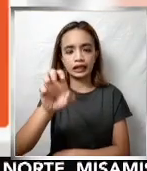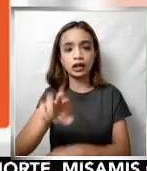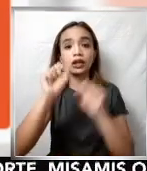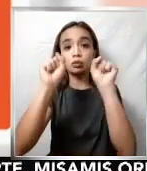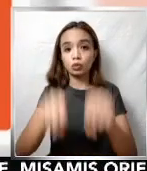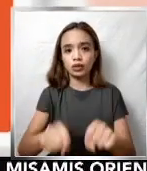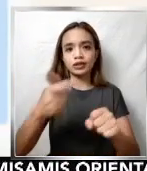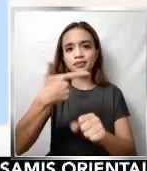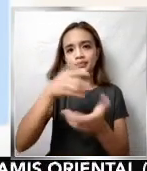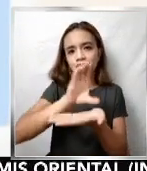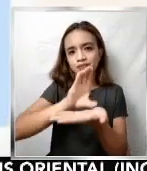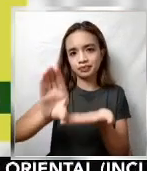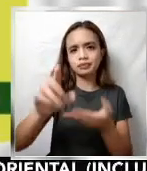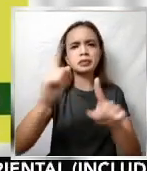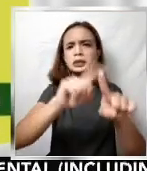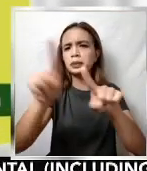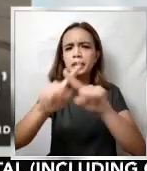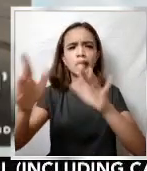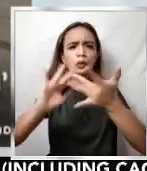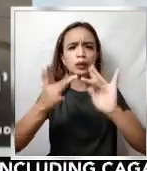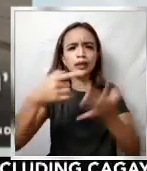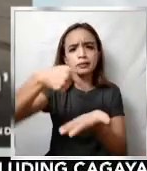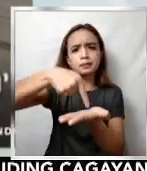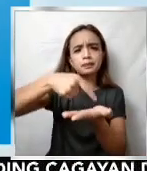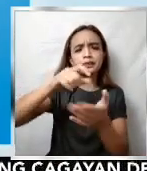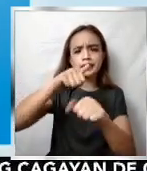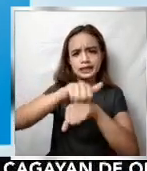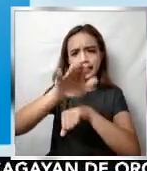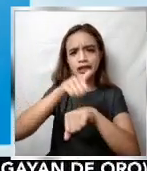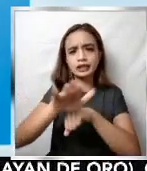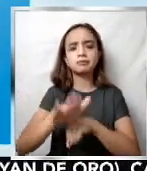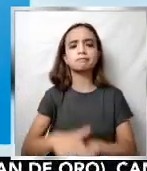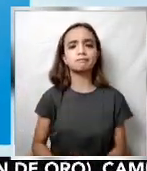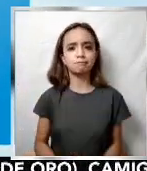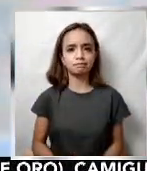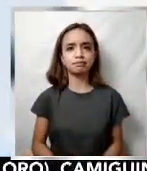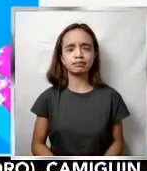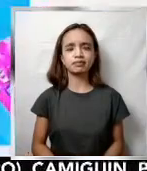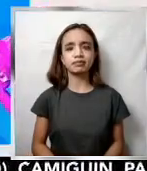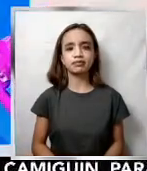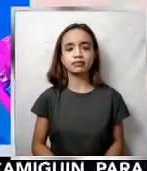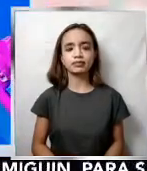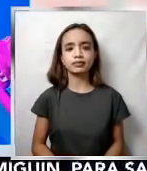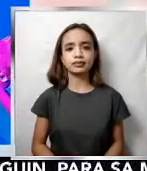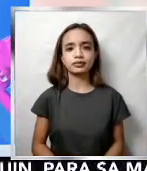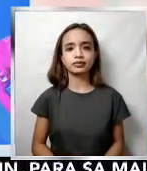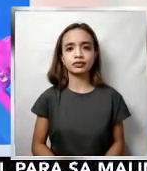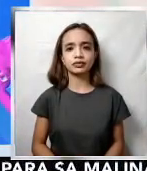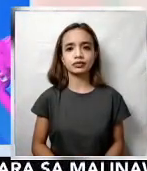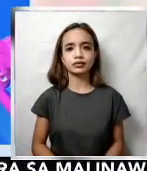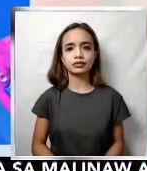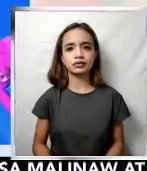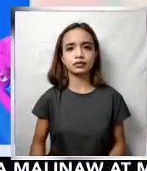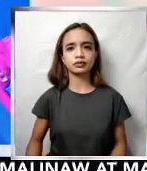Paymaya, Shopee, Zalora, Megamart, Globe Rewards, Metrobank Credit Card at Lazada.